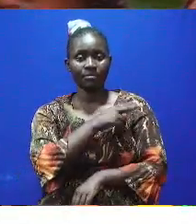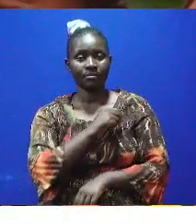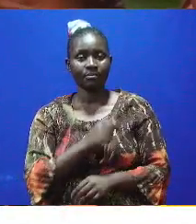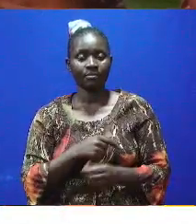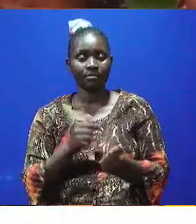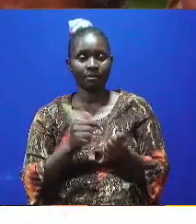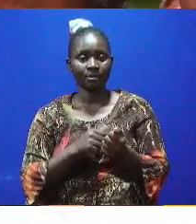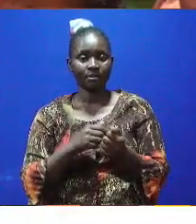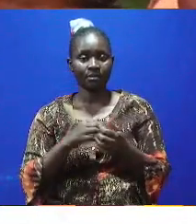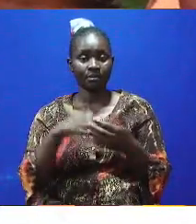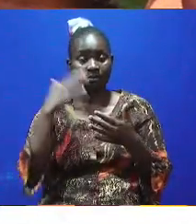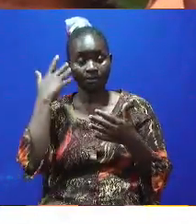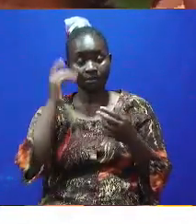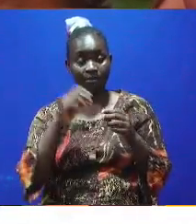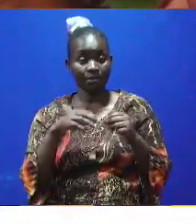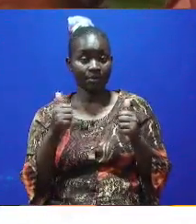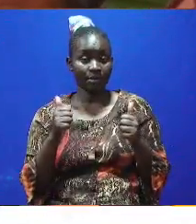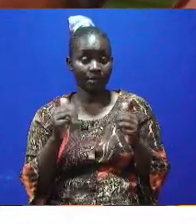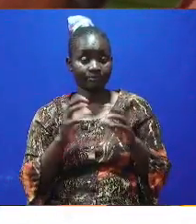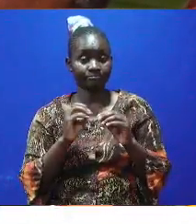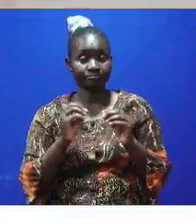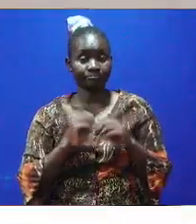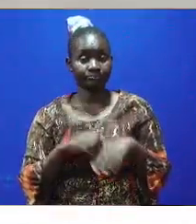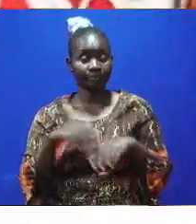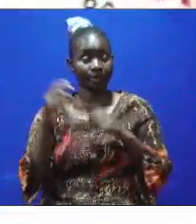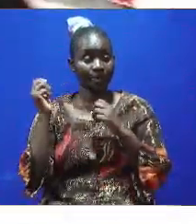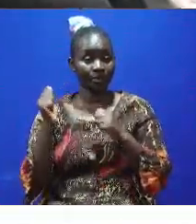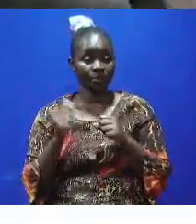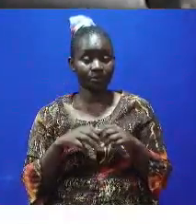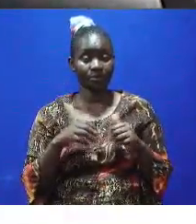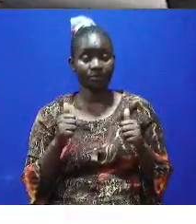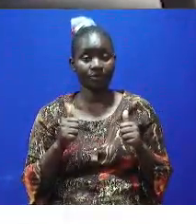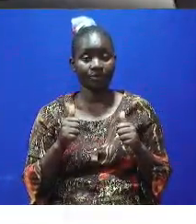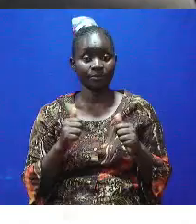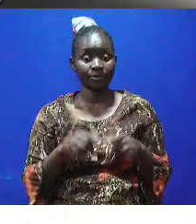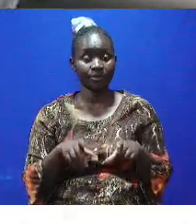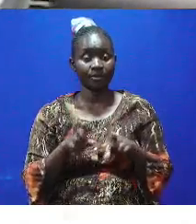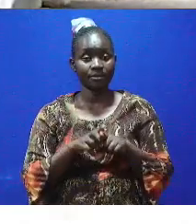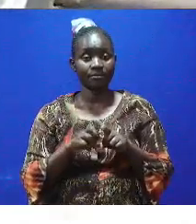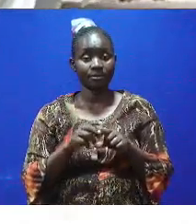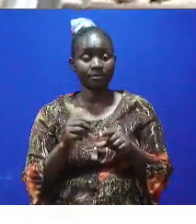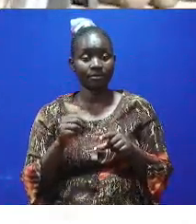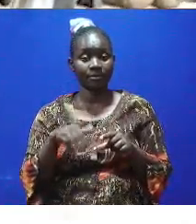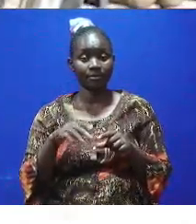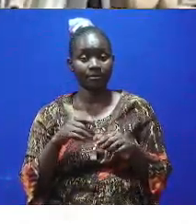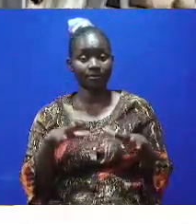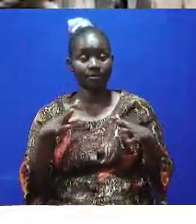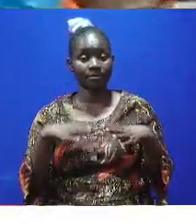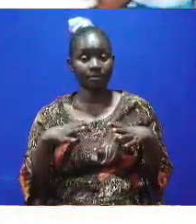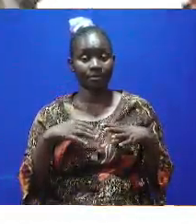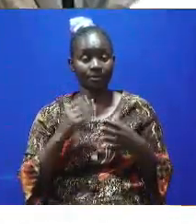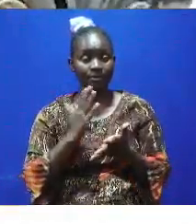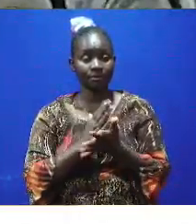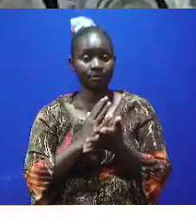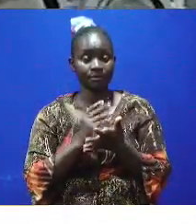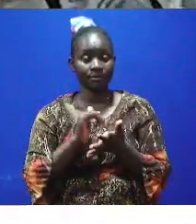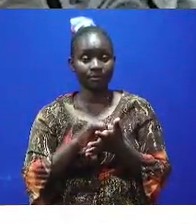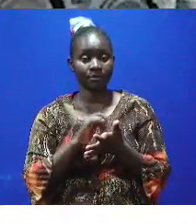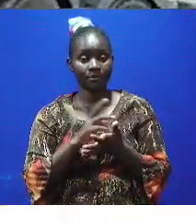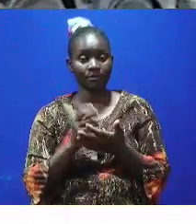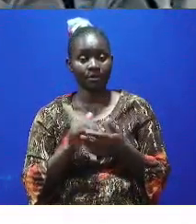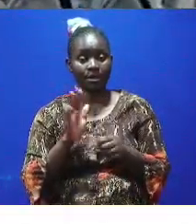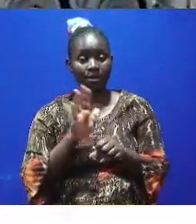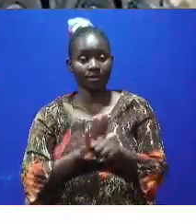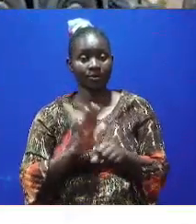kama ako sawa lakini tuko na imani ako sawa. Nonya nabo ni gaba menye benseme yo obaine kebuna ni gaba ange